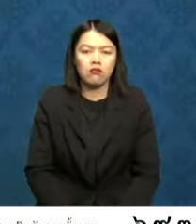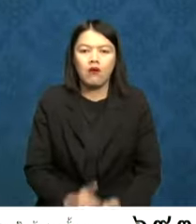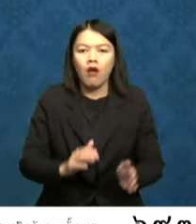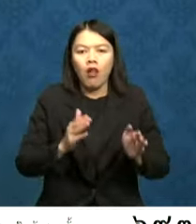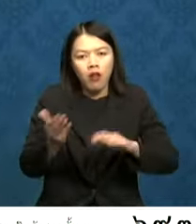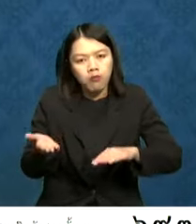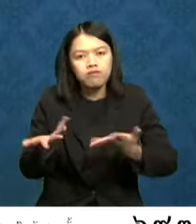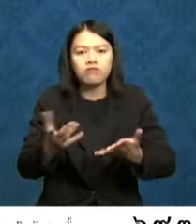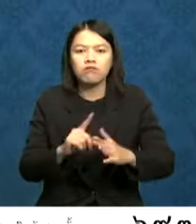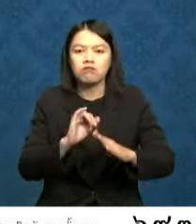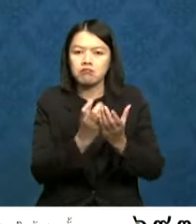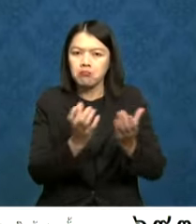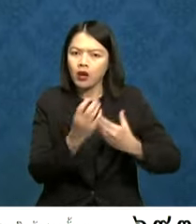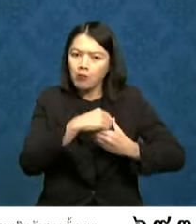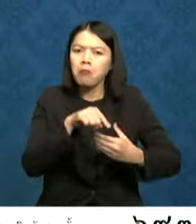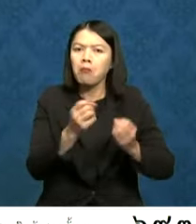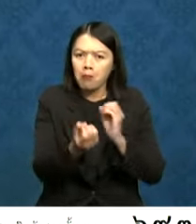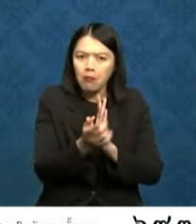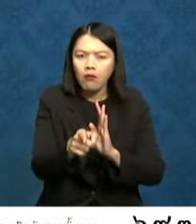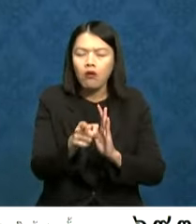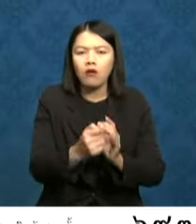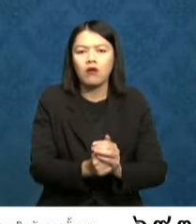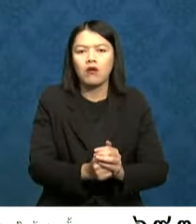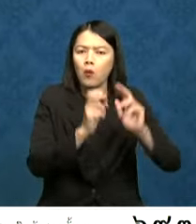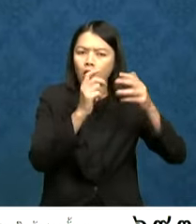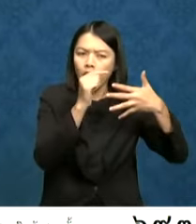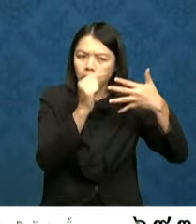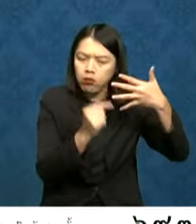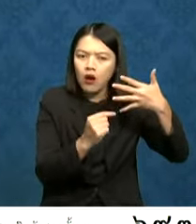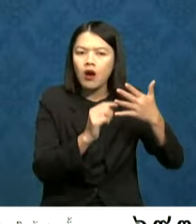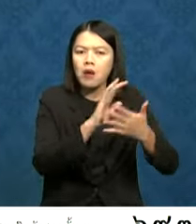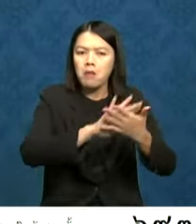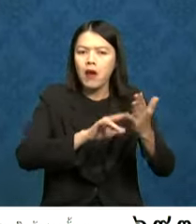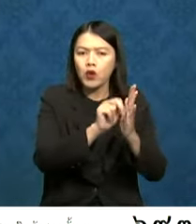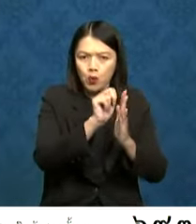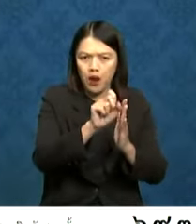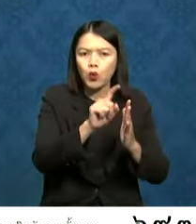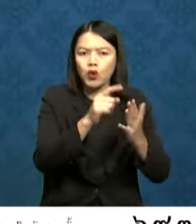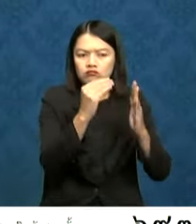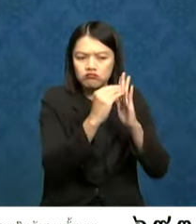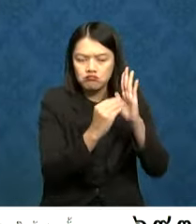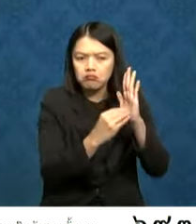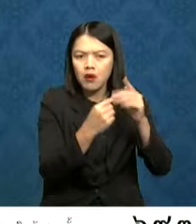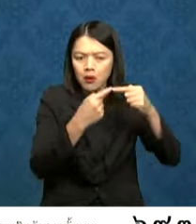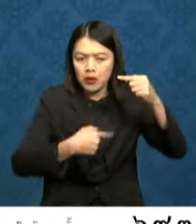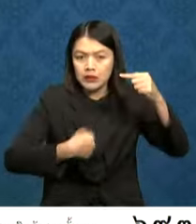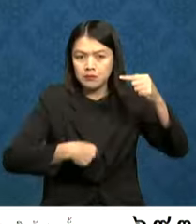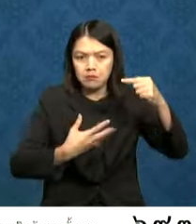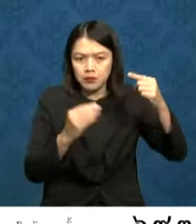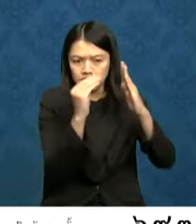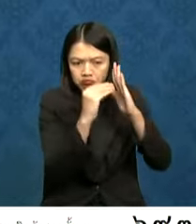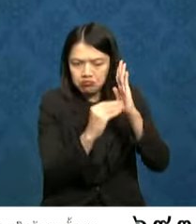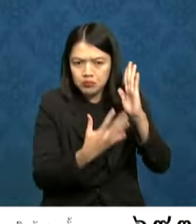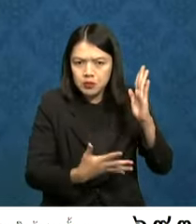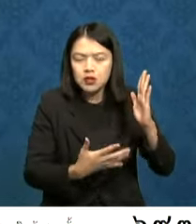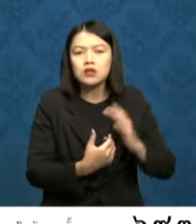กลไกทางจริยธรรมสิ่งที่ผมอยากเห็นอยู่ในหัวข้อแรกๆของนโยบายเร่งด่วนซึ่งไม่มีในนโยบายเร่งด่วน 10ข้อของท่านนะครับ